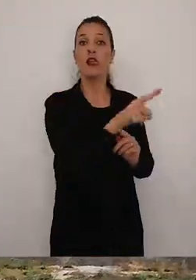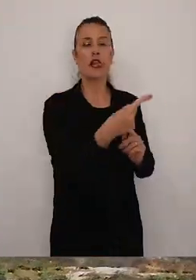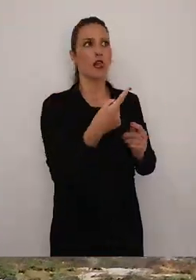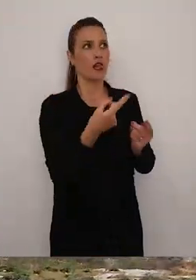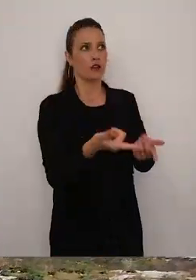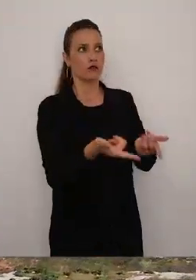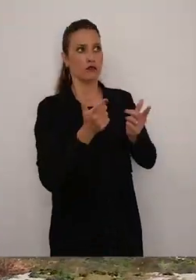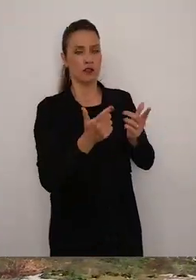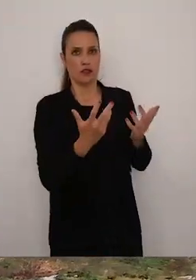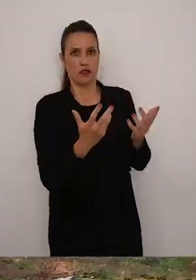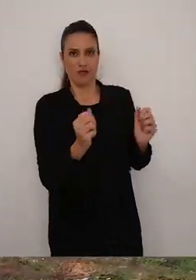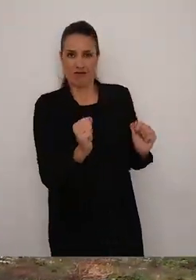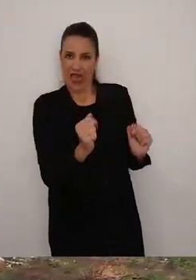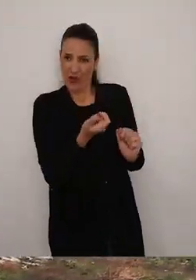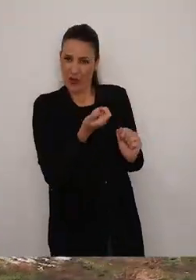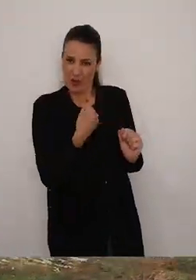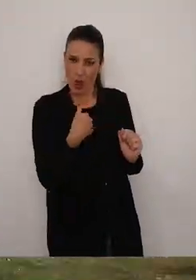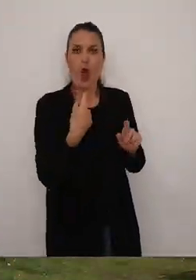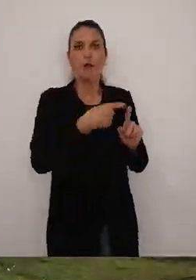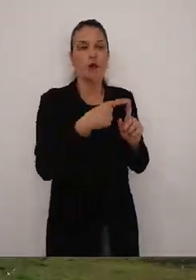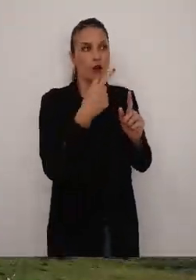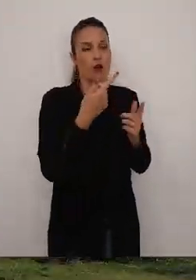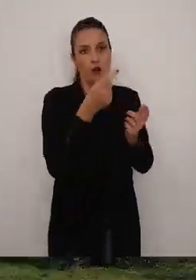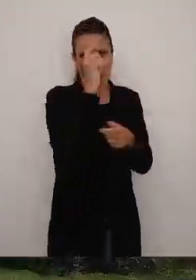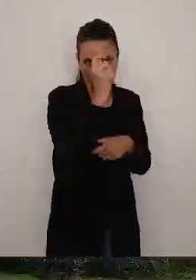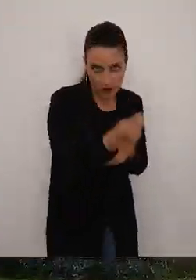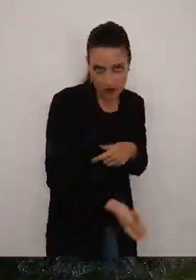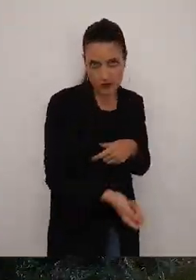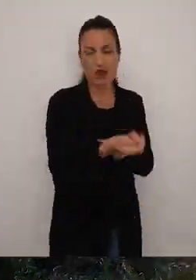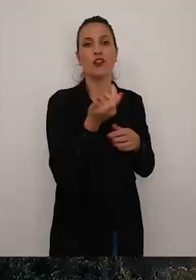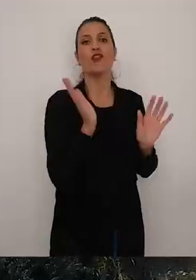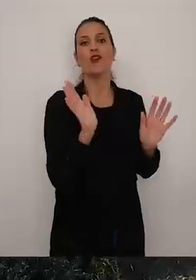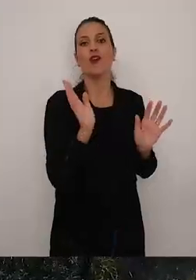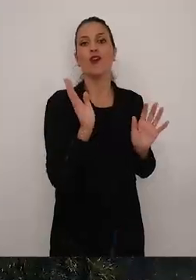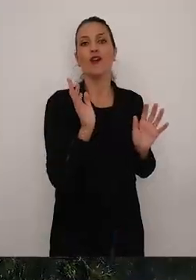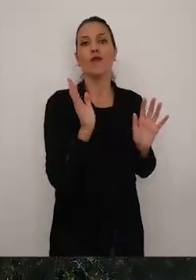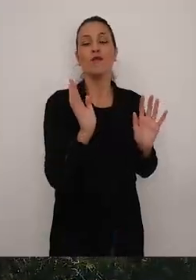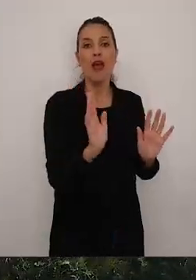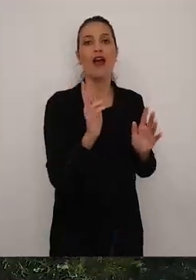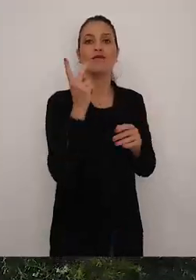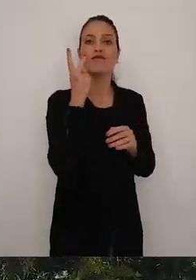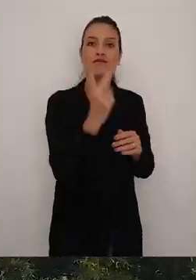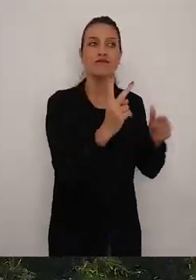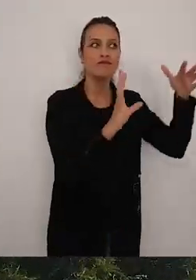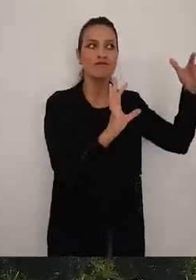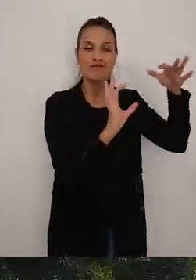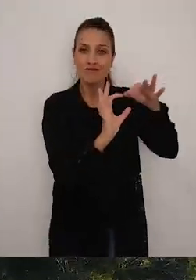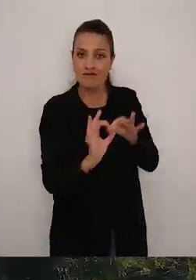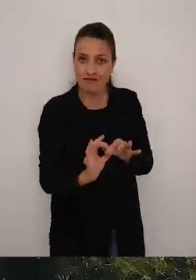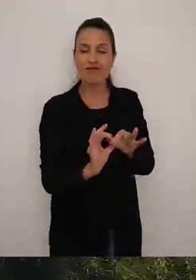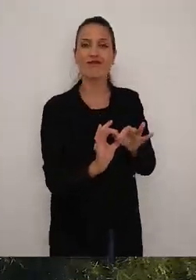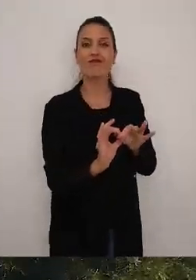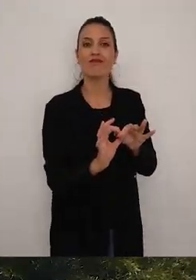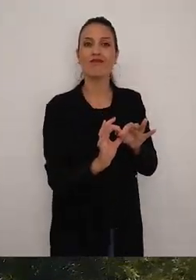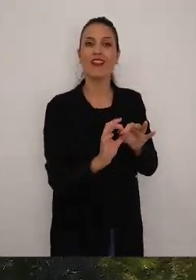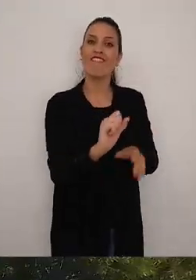incute timore e reverenza al tempo stesso e punta a rappresentare l'anello di congiunzione tra la dimensione divina della fede e